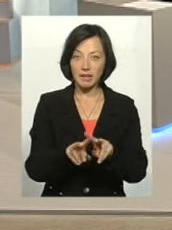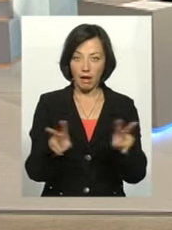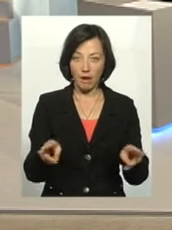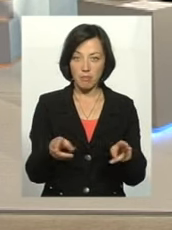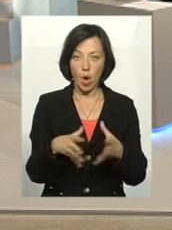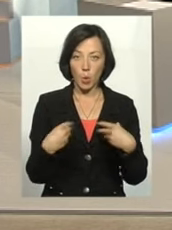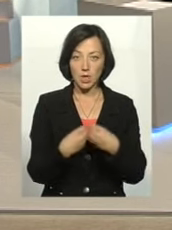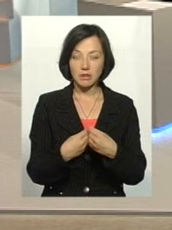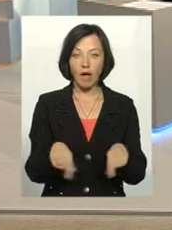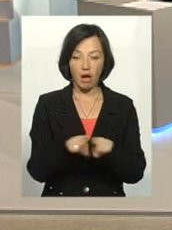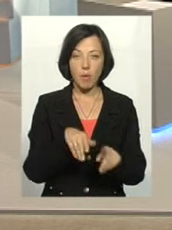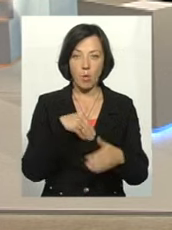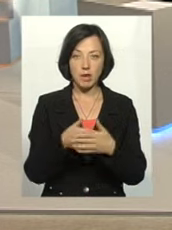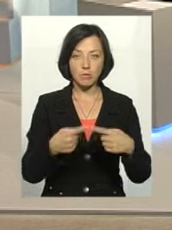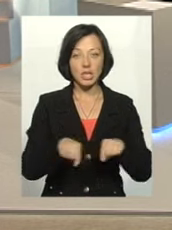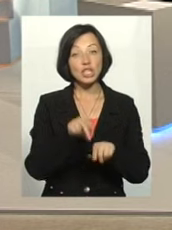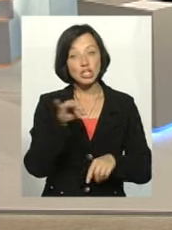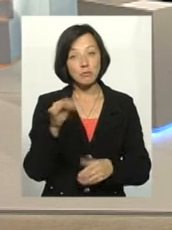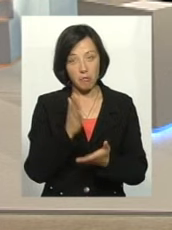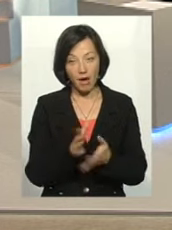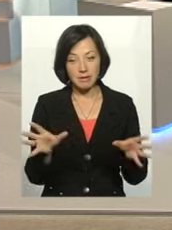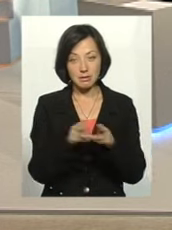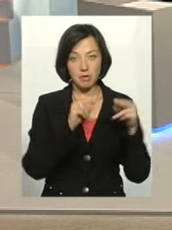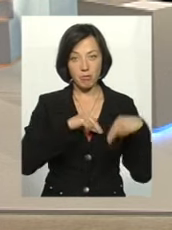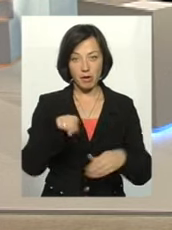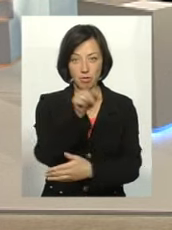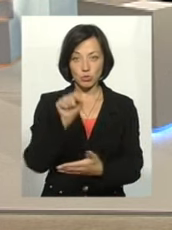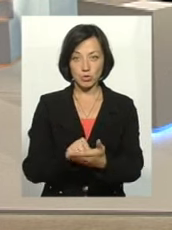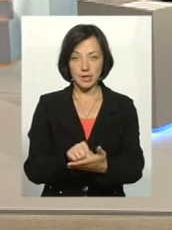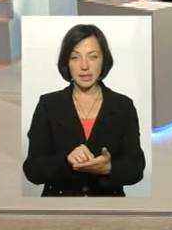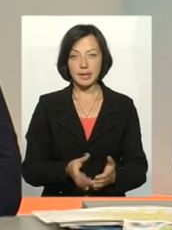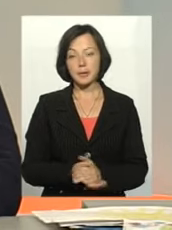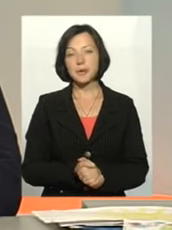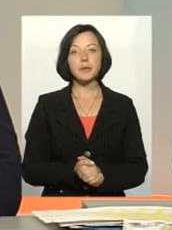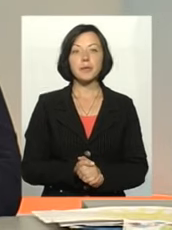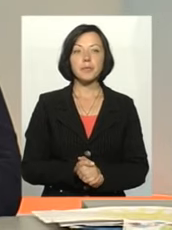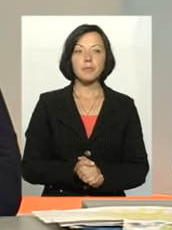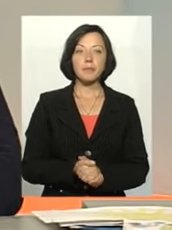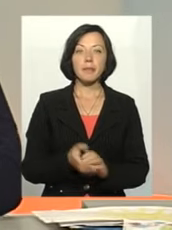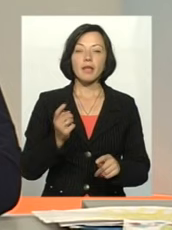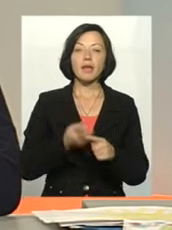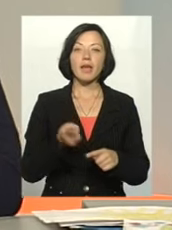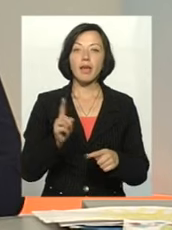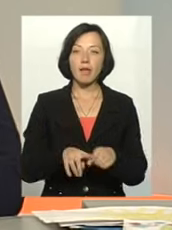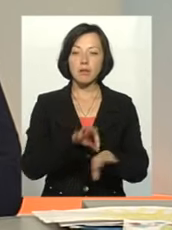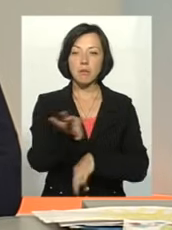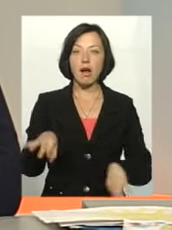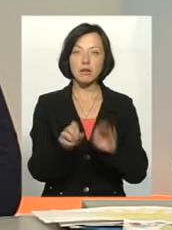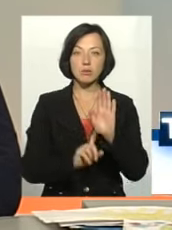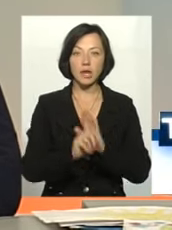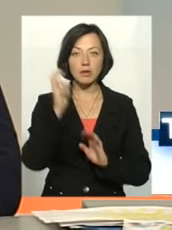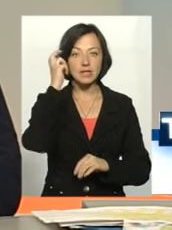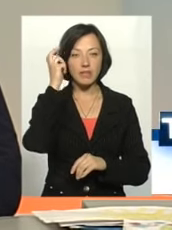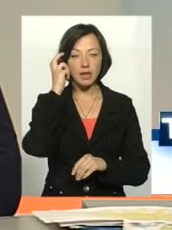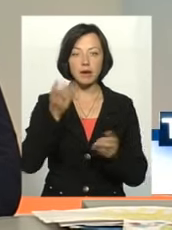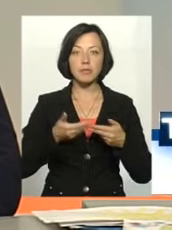родинам, таким громадським організаціям? Чи маєте вже співпрацю? Вы знаете, в связи с тем, что этот проект сейчас запускается в Киеве, мы